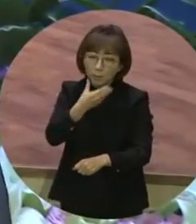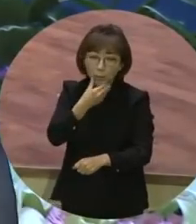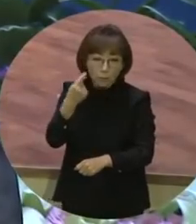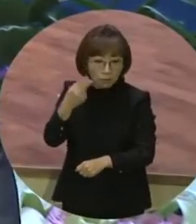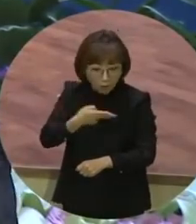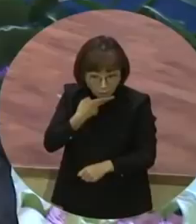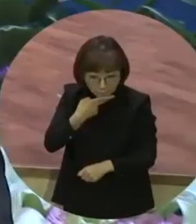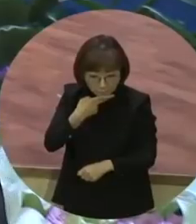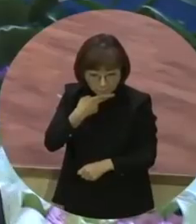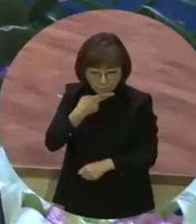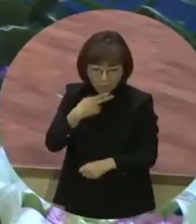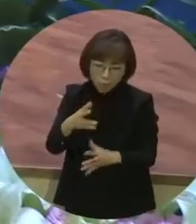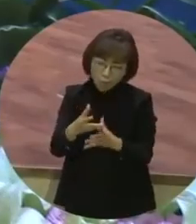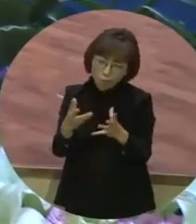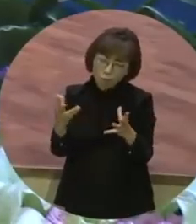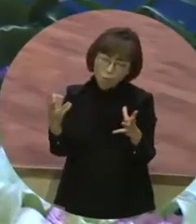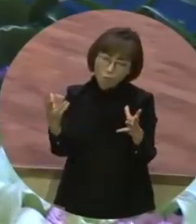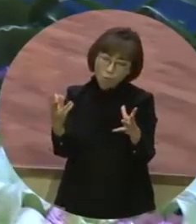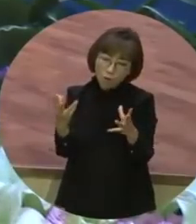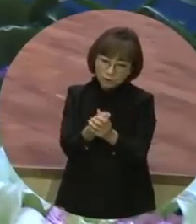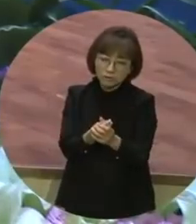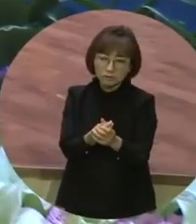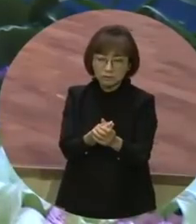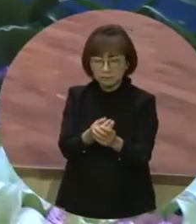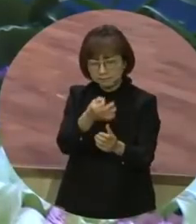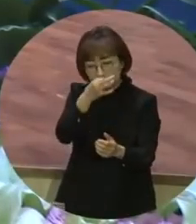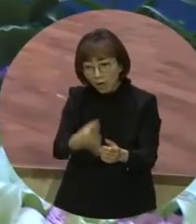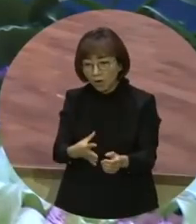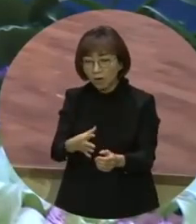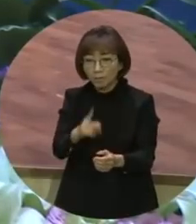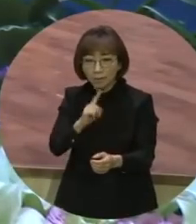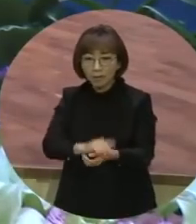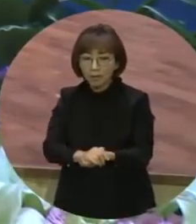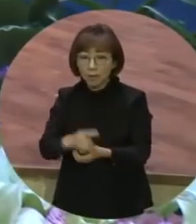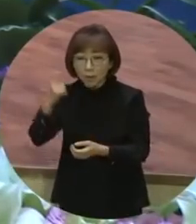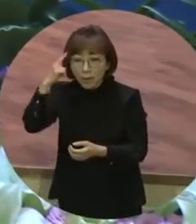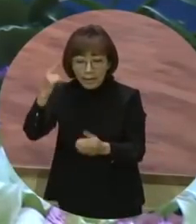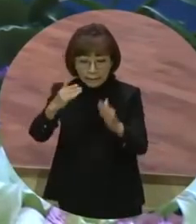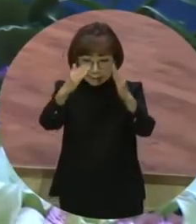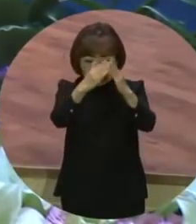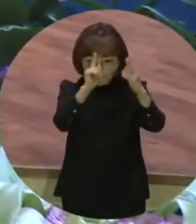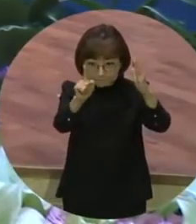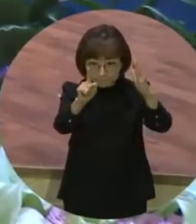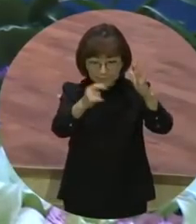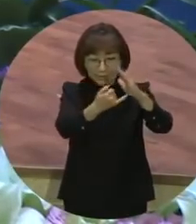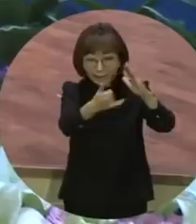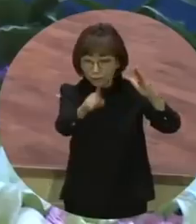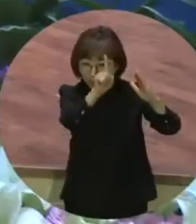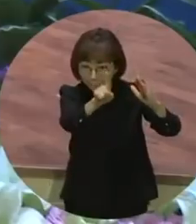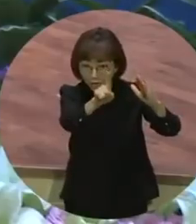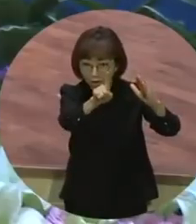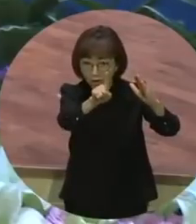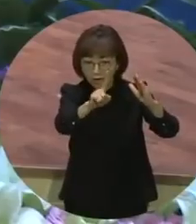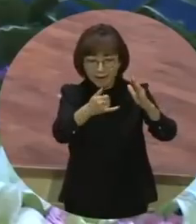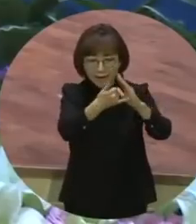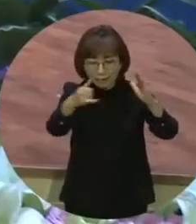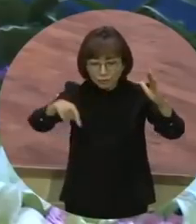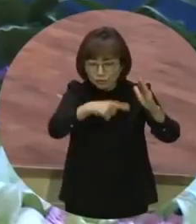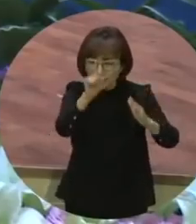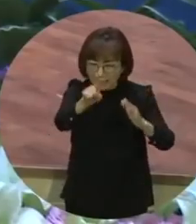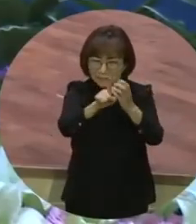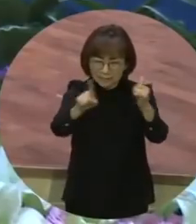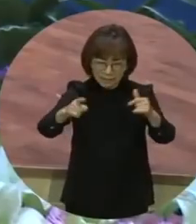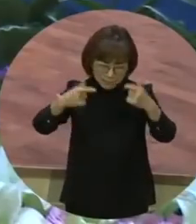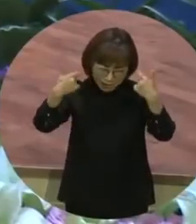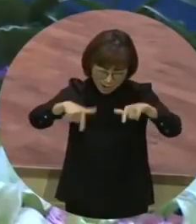그러냐? 한 집에 한 명 이상 정신병자 있대. 자기가 볼 때는 통계는 한 집에 한 명 이상인데 자기가 볼 때